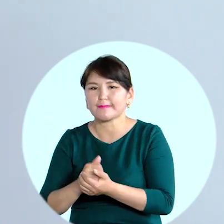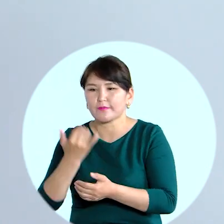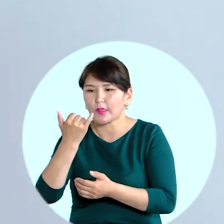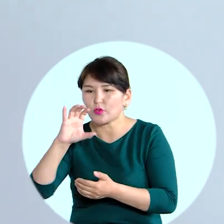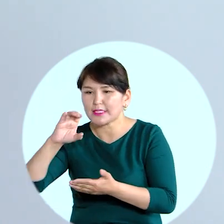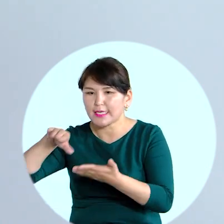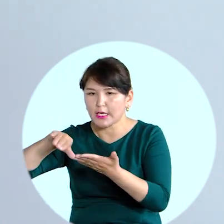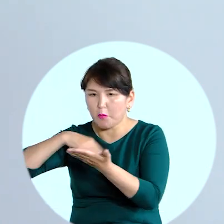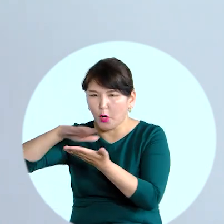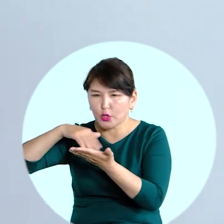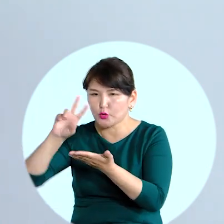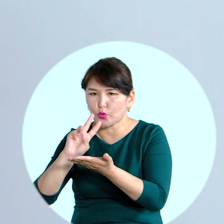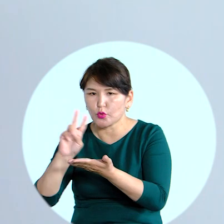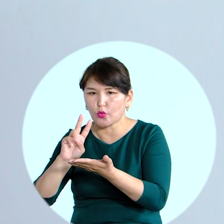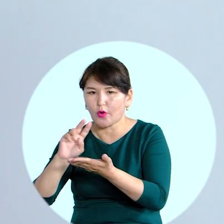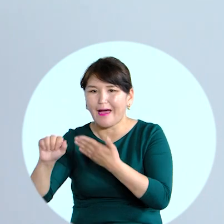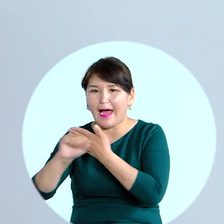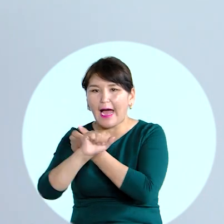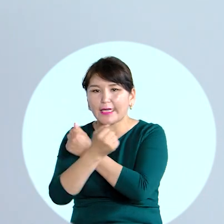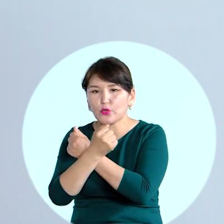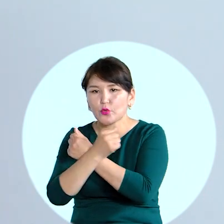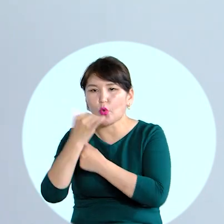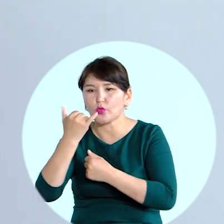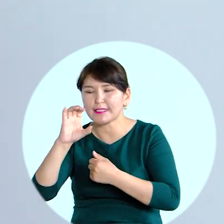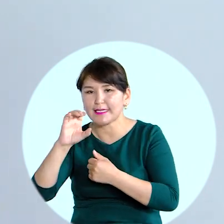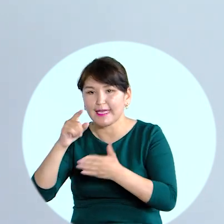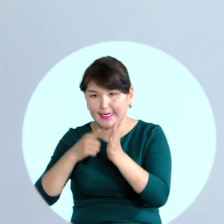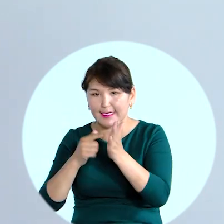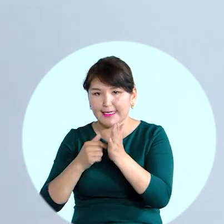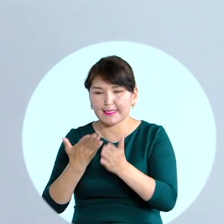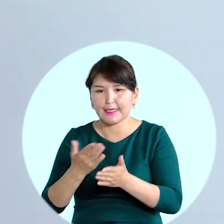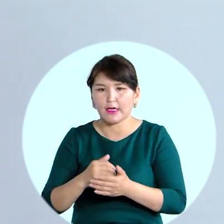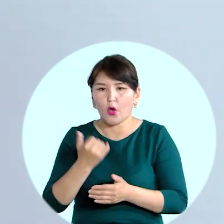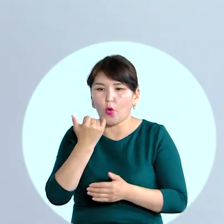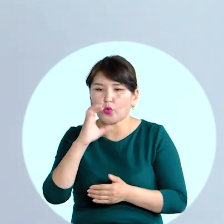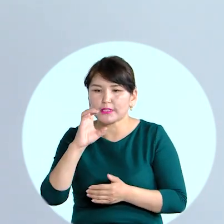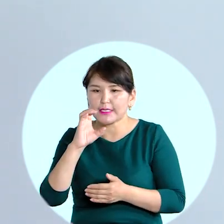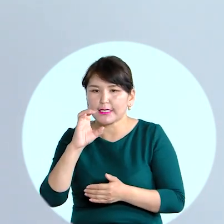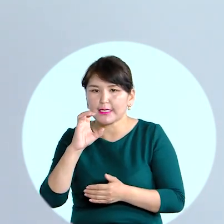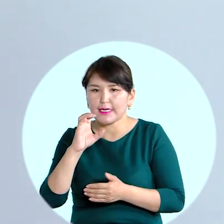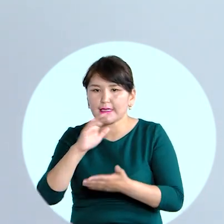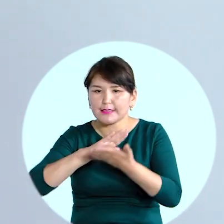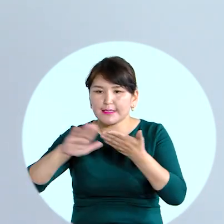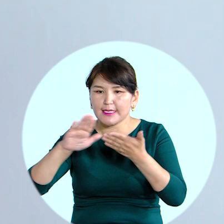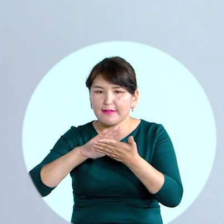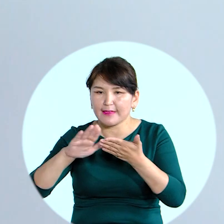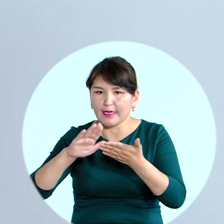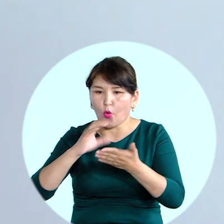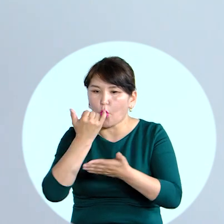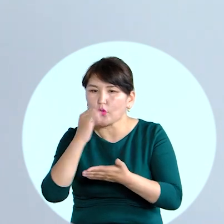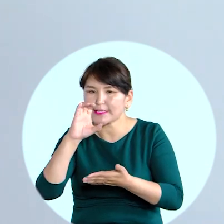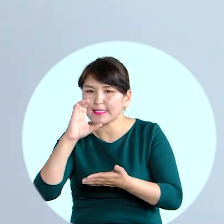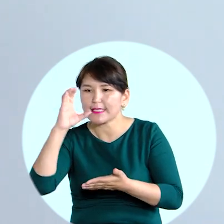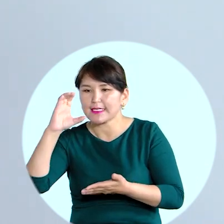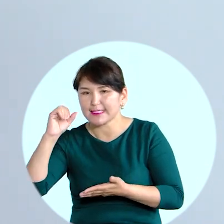хангахгүй байж байгаа. За тэгвэл бид нэр энэ усыг бохирдуулахгүй аюулгүй усыг яаж хэрэглэх вэ гэдэг бол хамгийн энгийн дадал